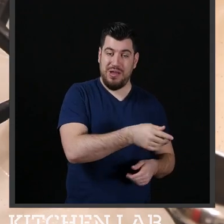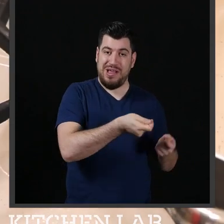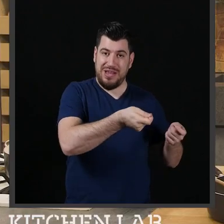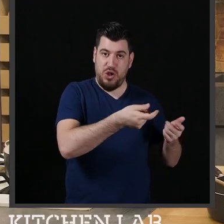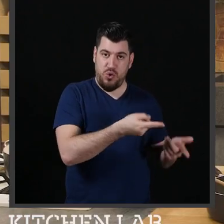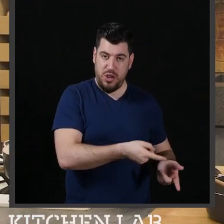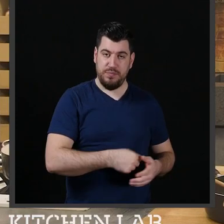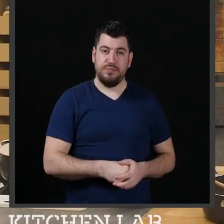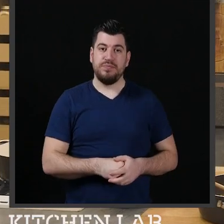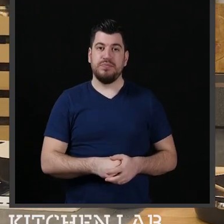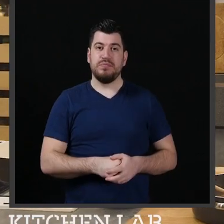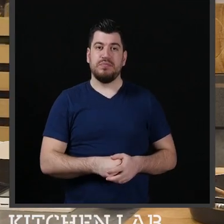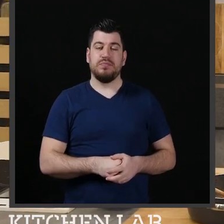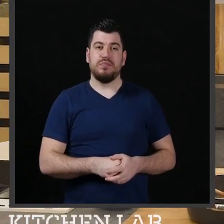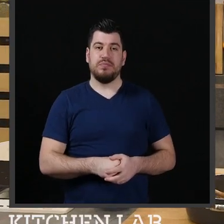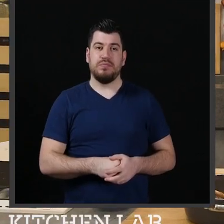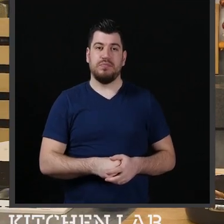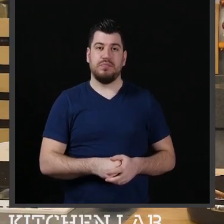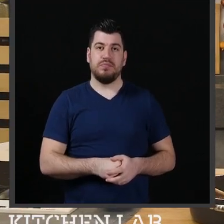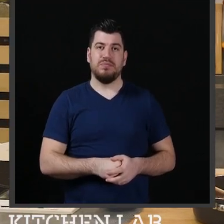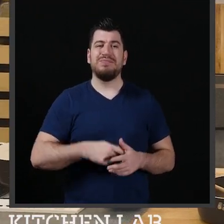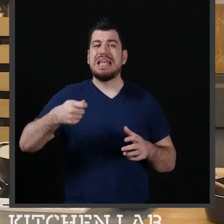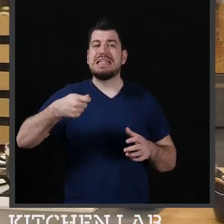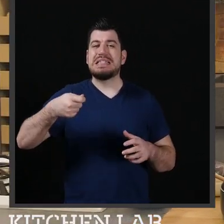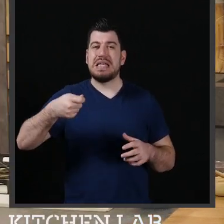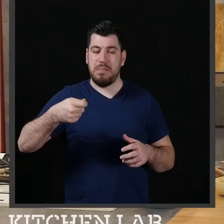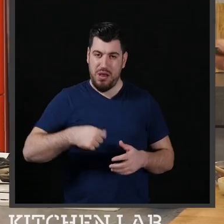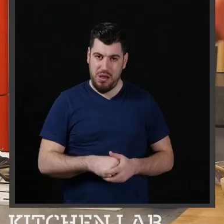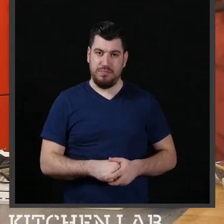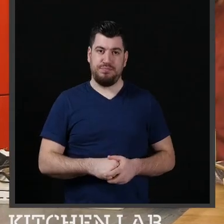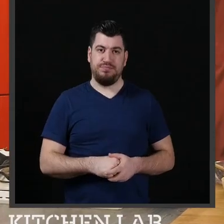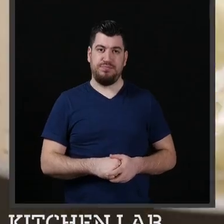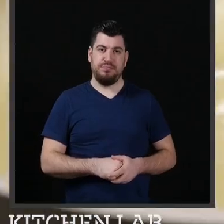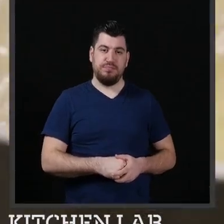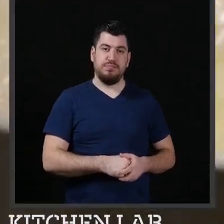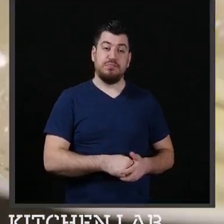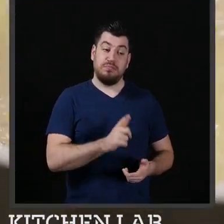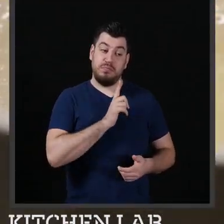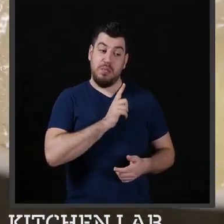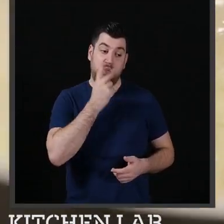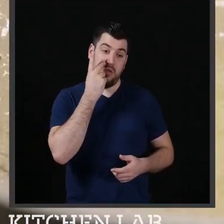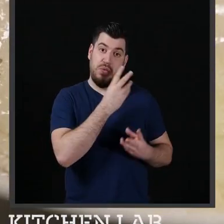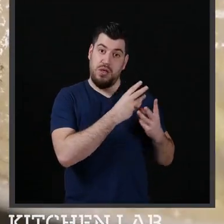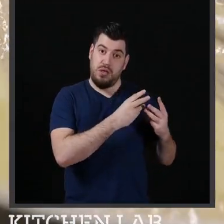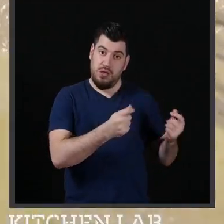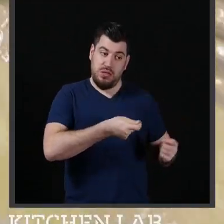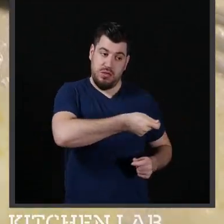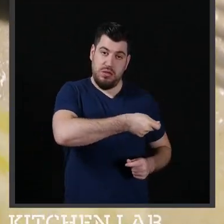και παίρνουμε ένα σύρμα εδώ και περιμένουμε να λιώσει.